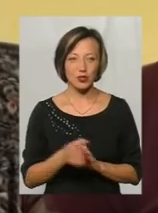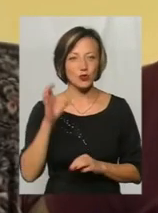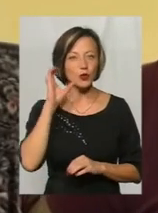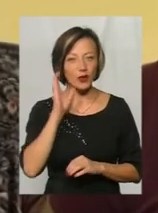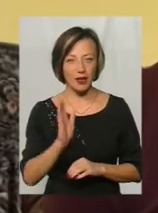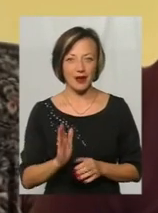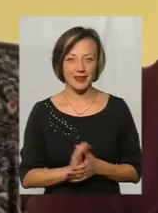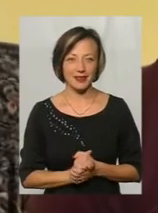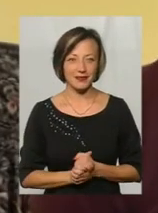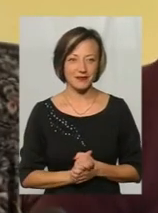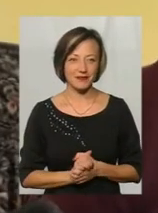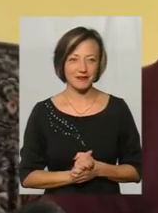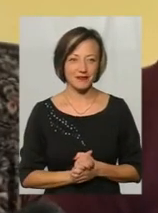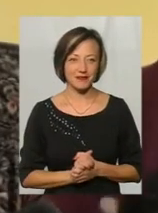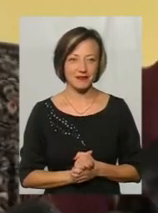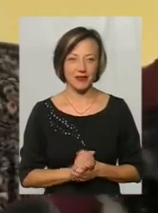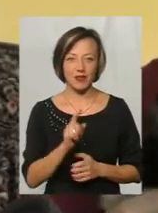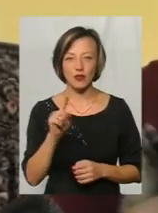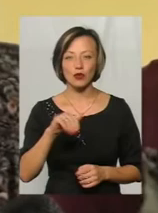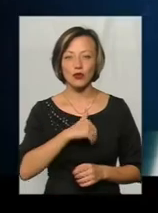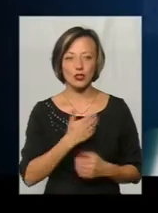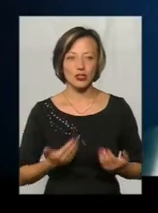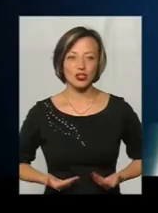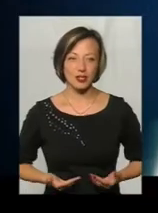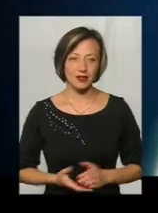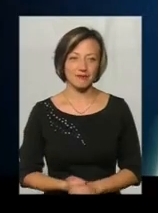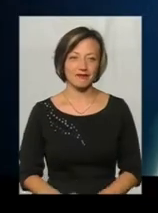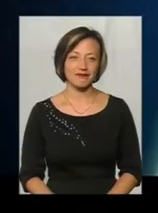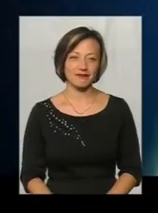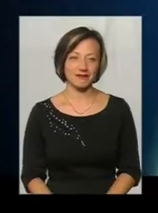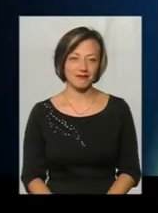слухняні. І вони дуже хочуть жити.